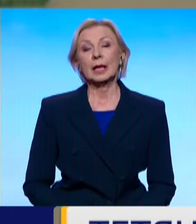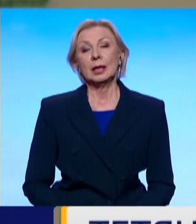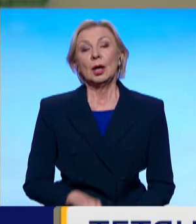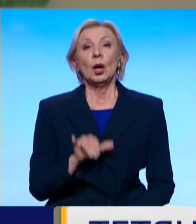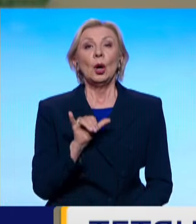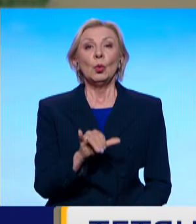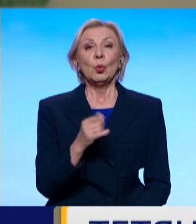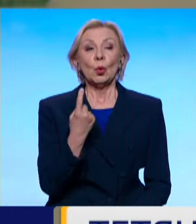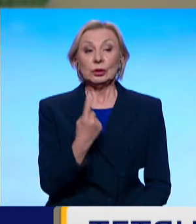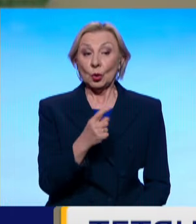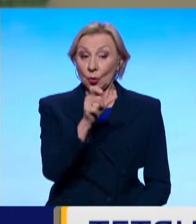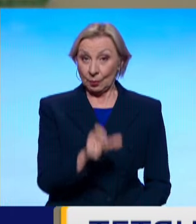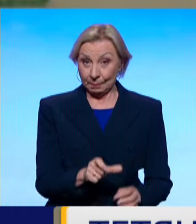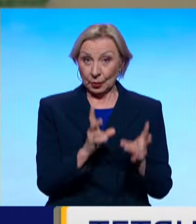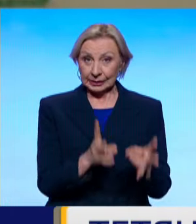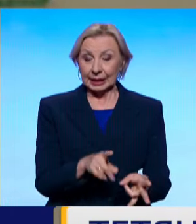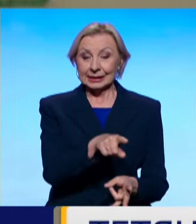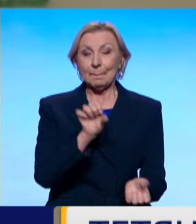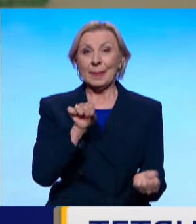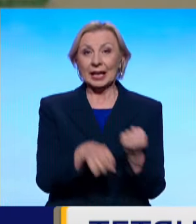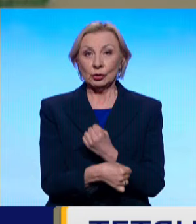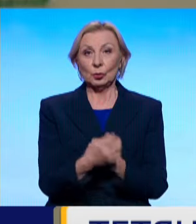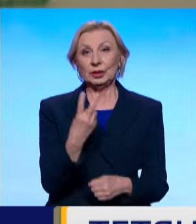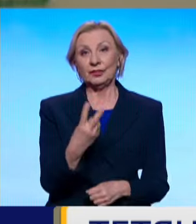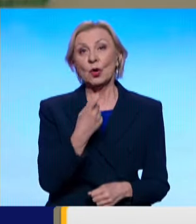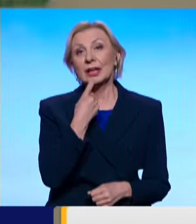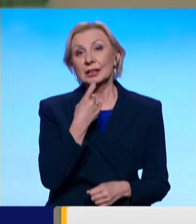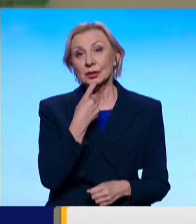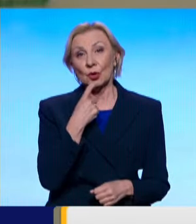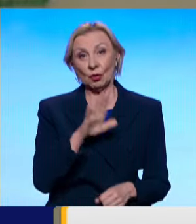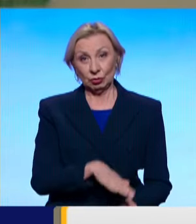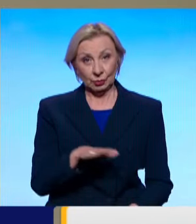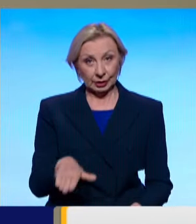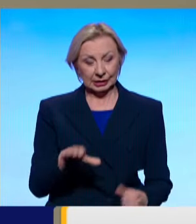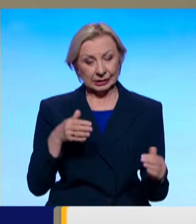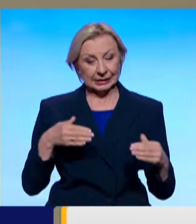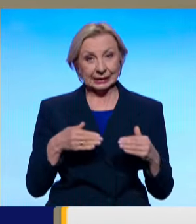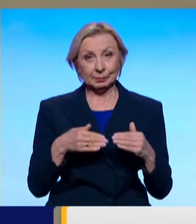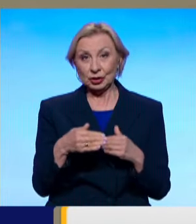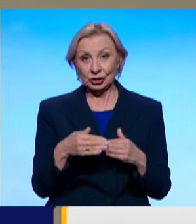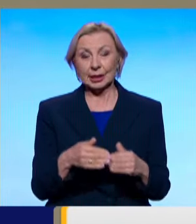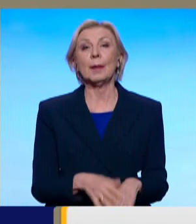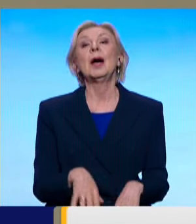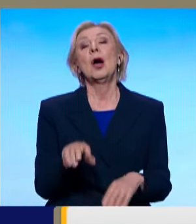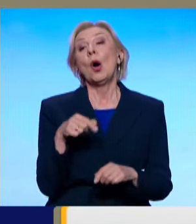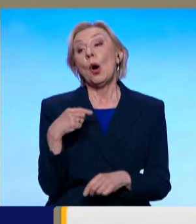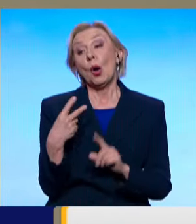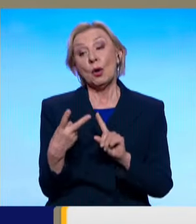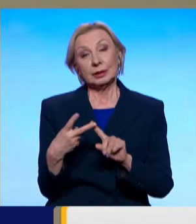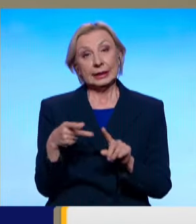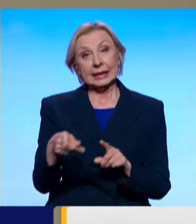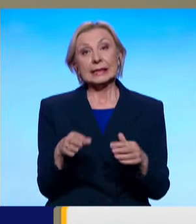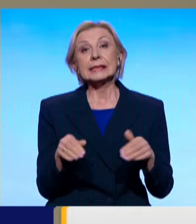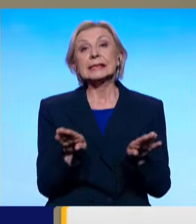У одного з постраждалого це був перелом двох кісток гомілок зі зміщенням. Один із пацієнтів має